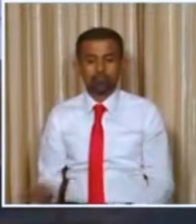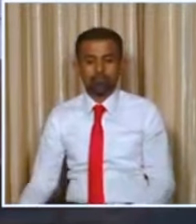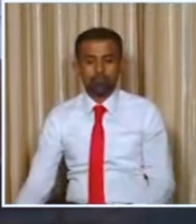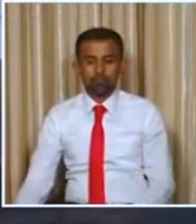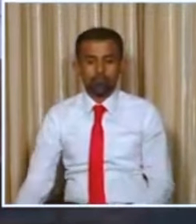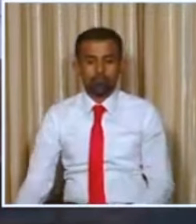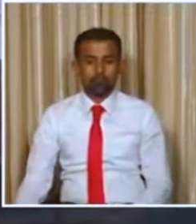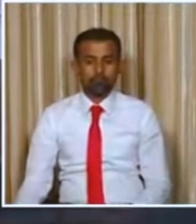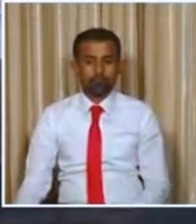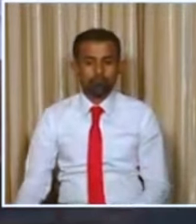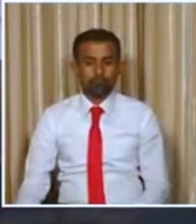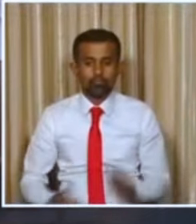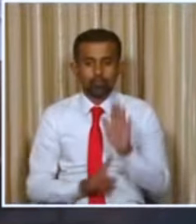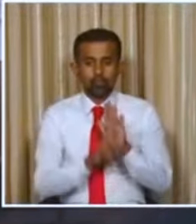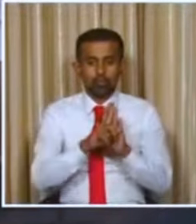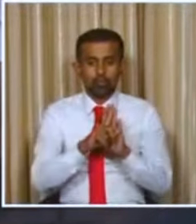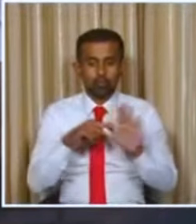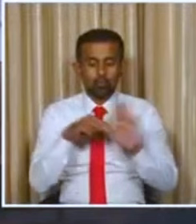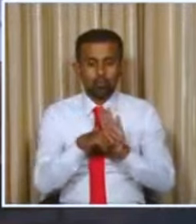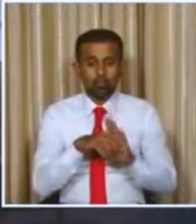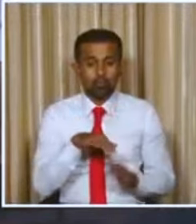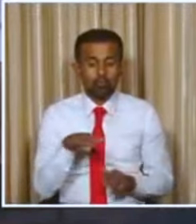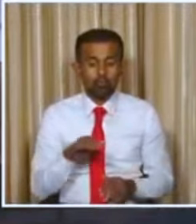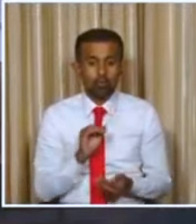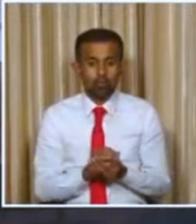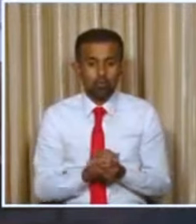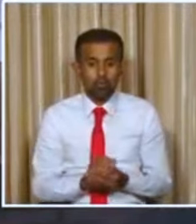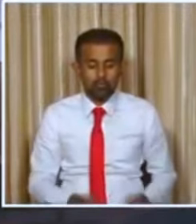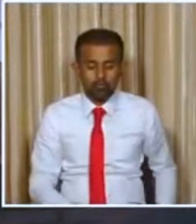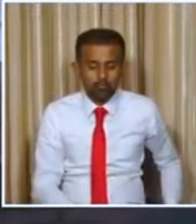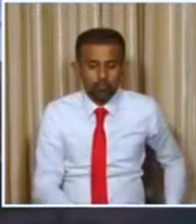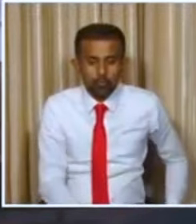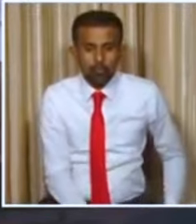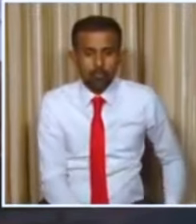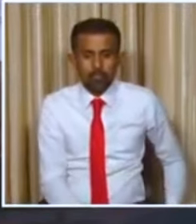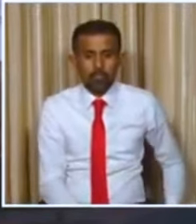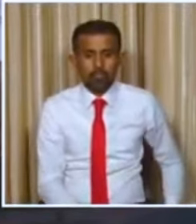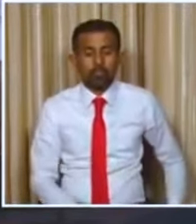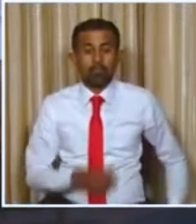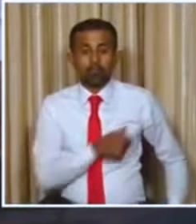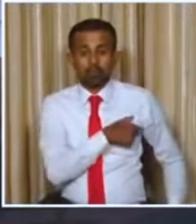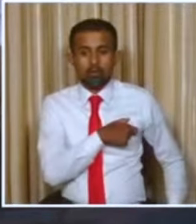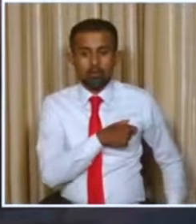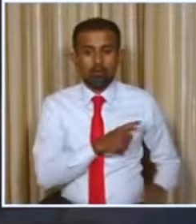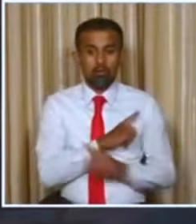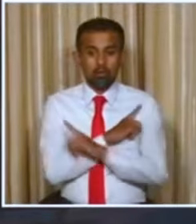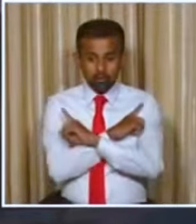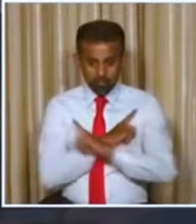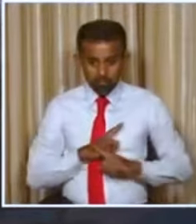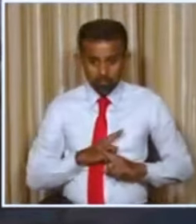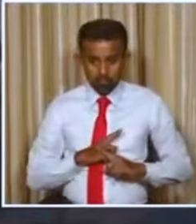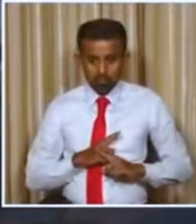தேசிய தலைவர் பிரபாகரன் அவர்கள் ஒரு ஆயுத போராட்டம் ஒன்றை நடத்தியிருந்தார். அந்த ஆயுத போராட்டம்